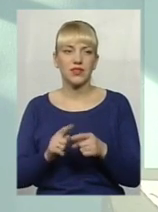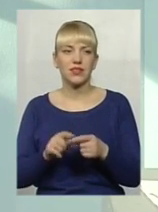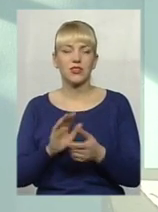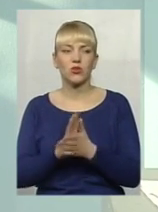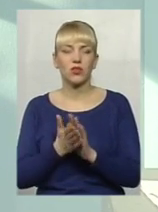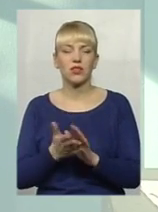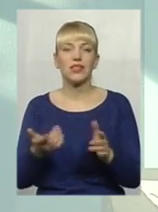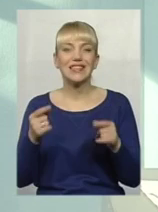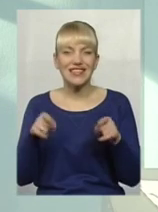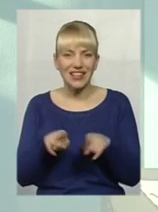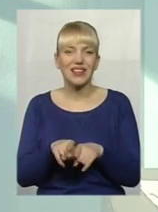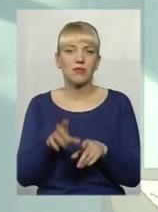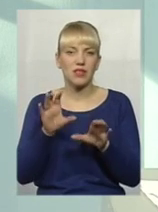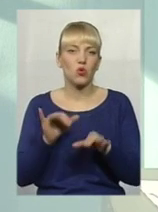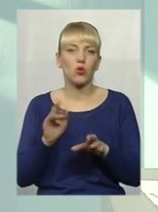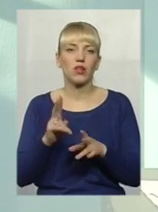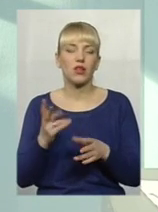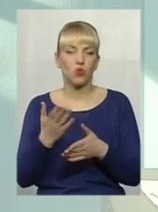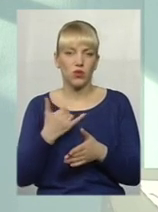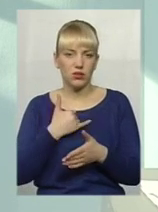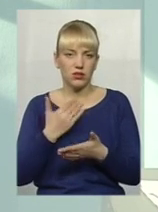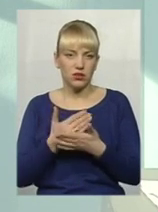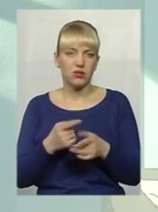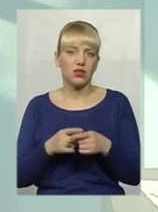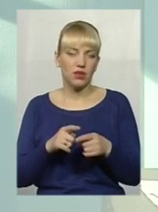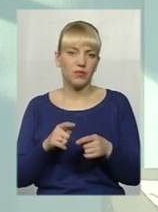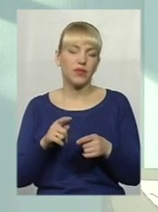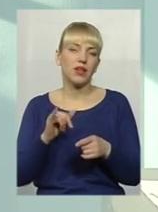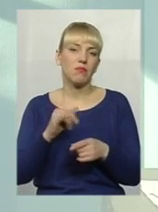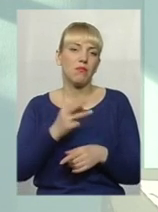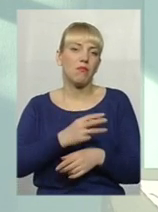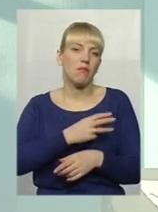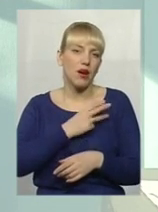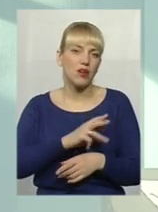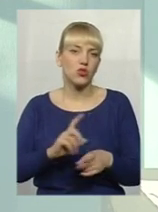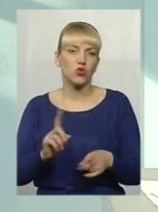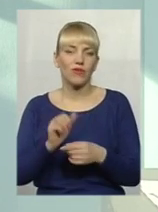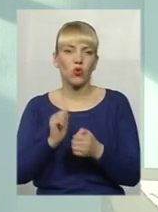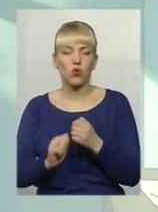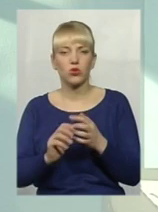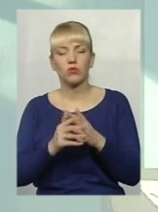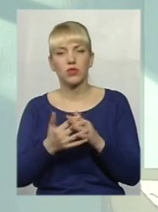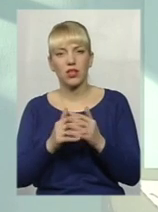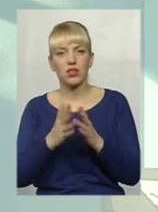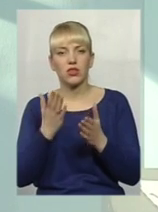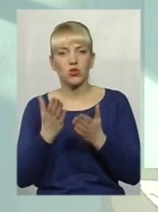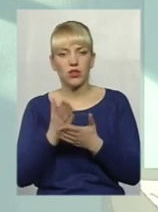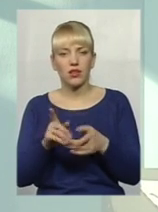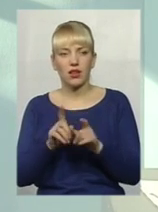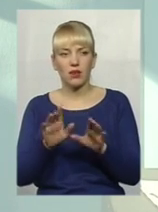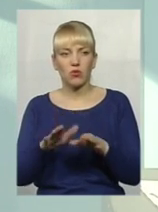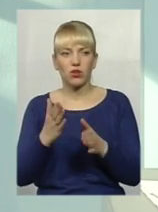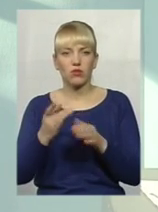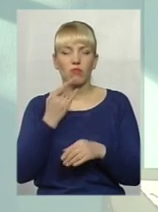таким законодавством, ми пробуємо це зробити. Ну і бажано було б, щоб, мабуть, і в кожному місті, і в кожному селищі, якщо вже є такі пункти, якщо з